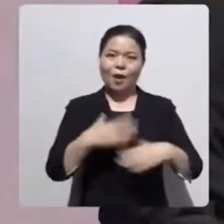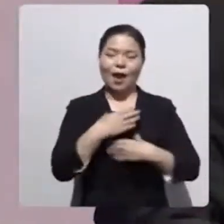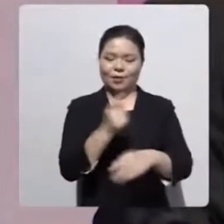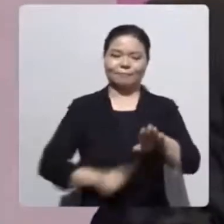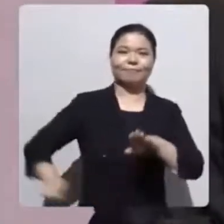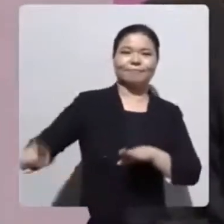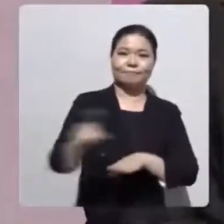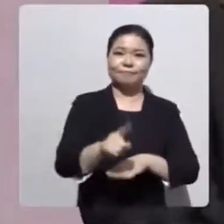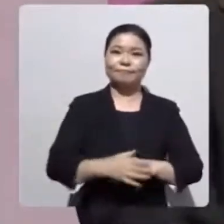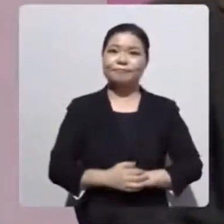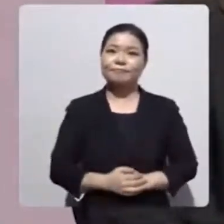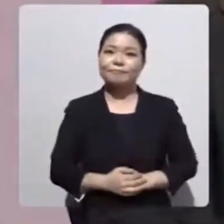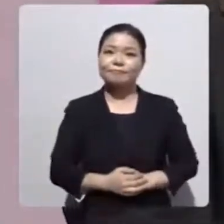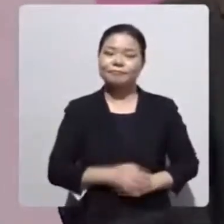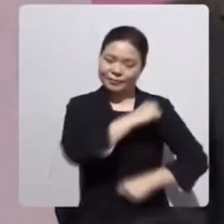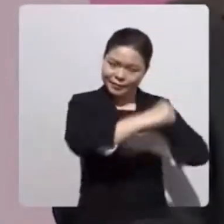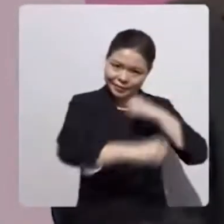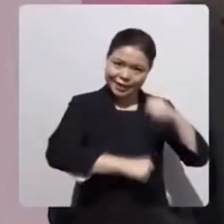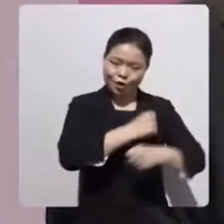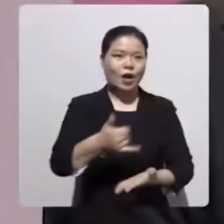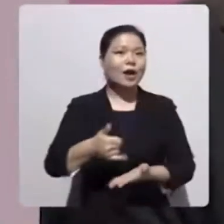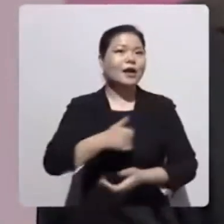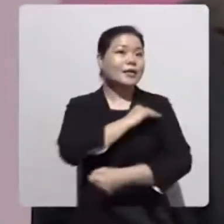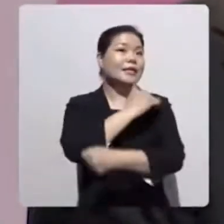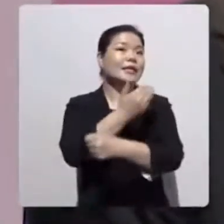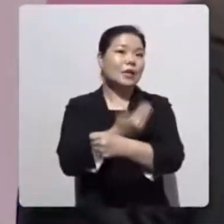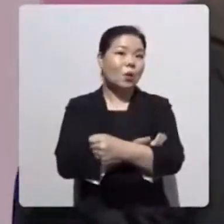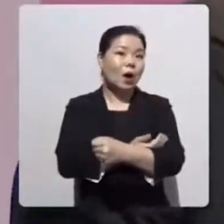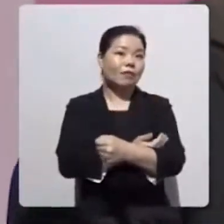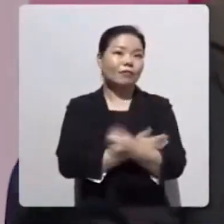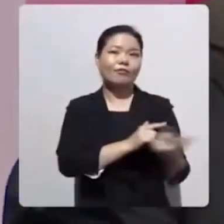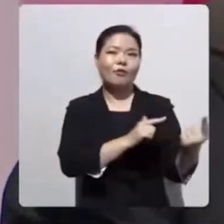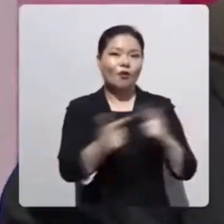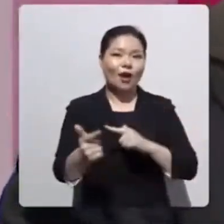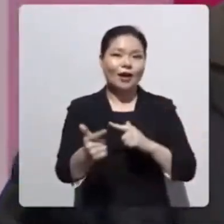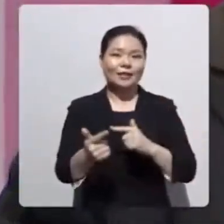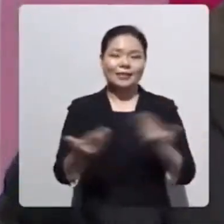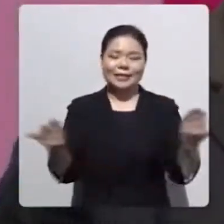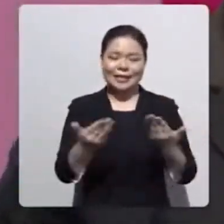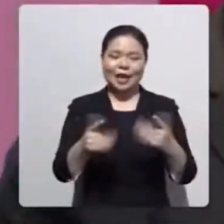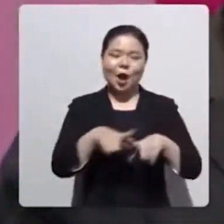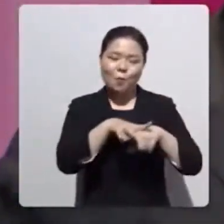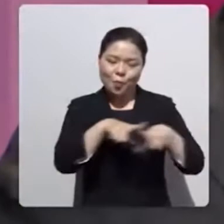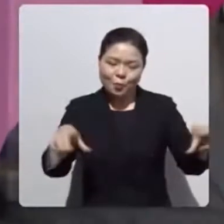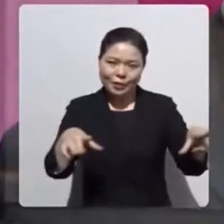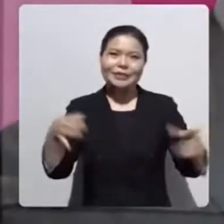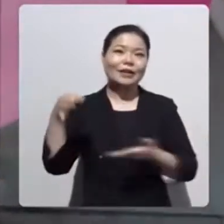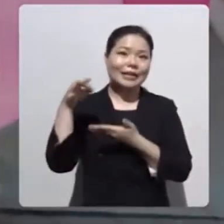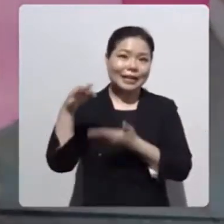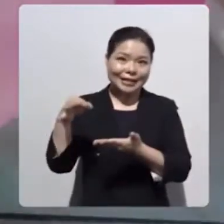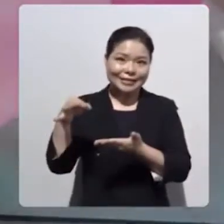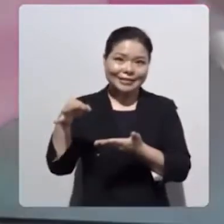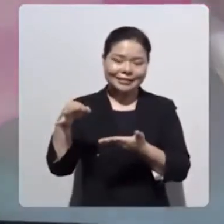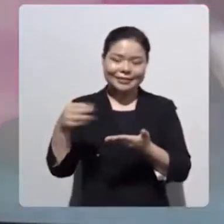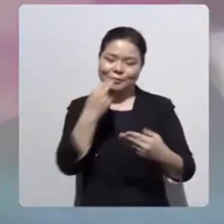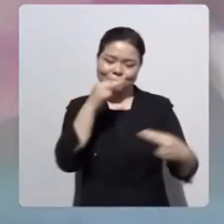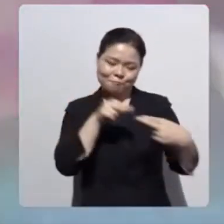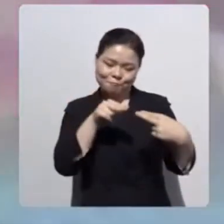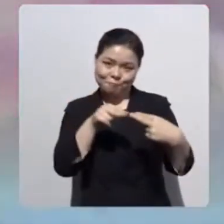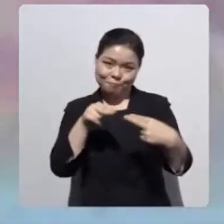나가겠습니다. 자유와 인권 등 인류 보편적 가치를 공유하는 국제사회와 보조를 같이